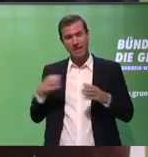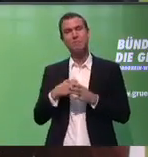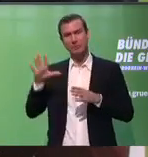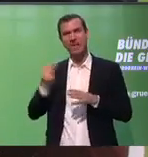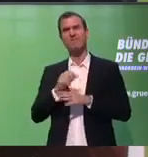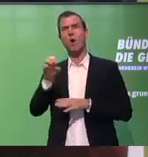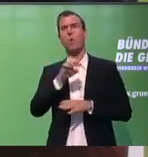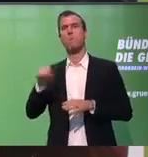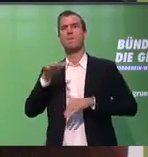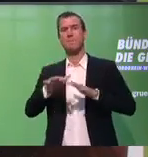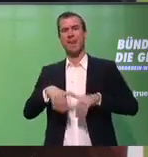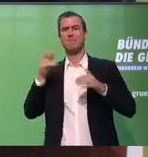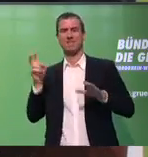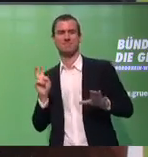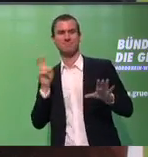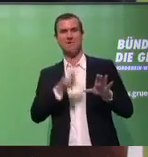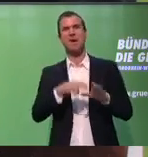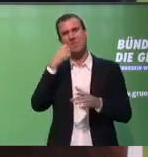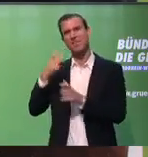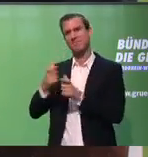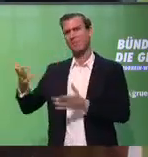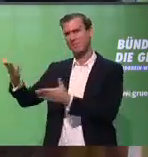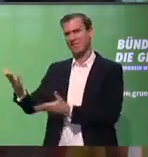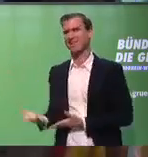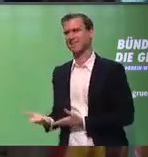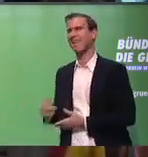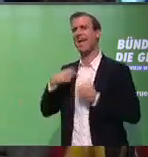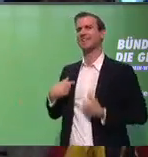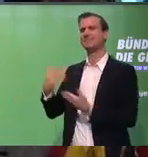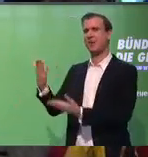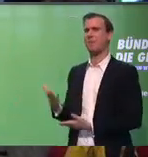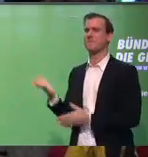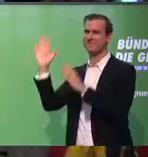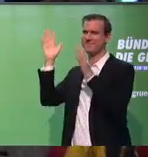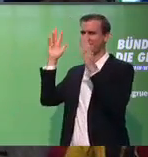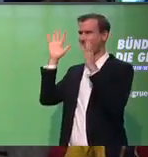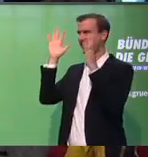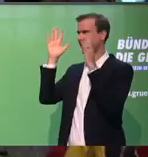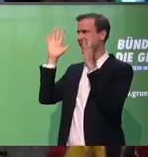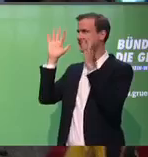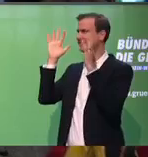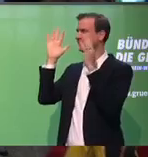ins Europaparlament kommen. Ich bitte dich auf die Bühne, liebe Monika. Herzlich willkommen.